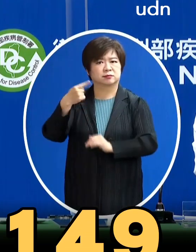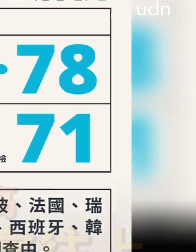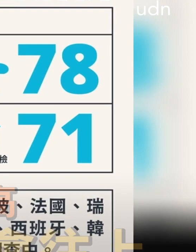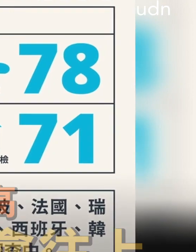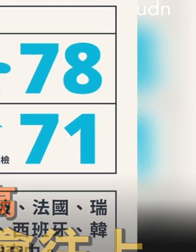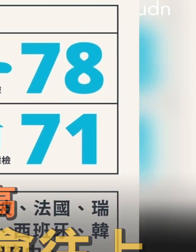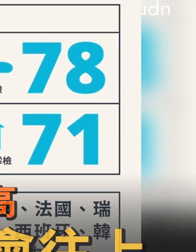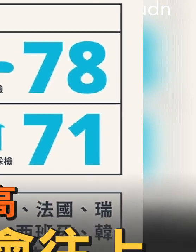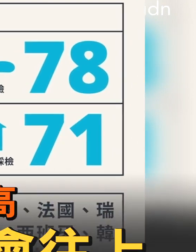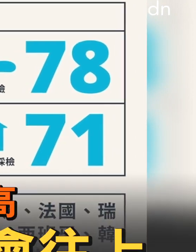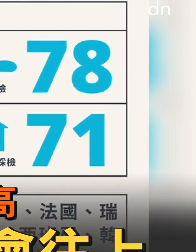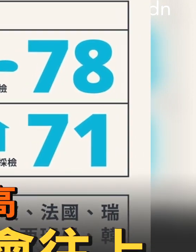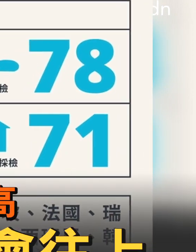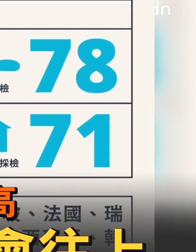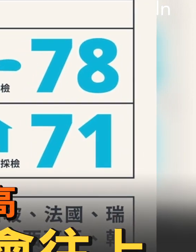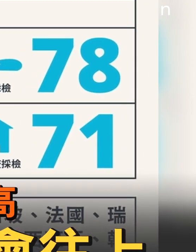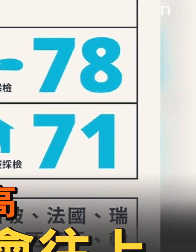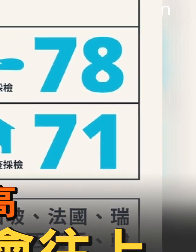149。